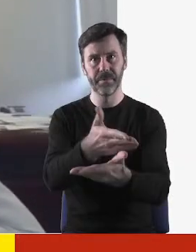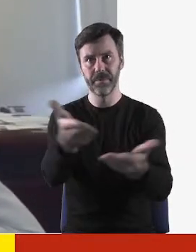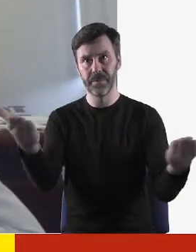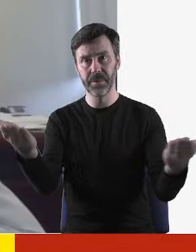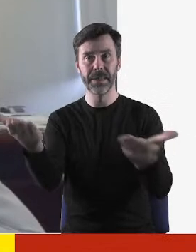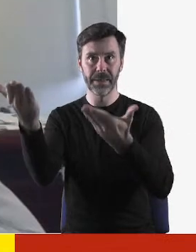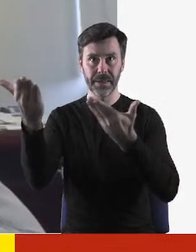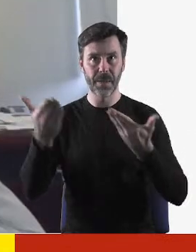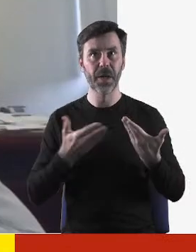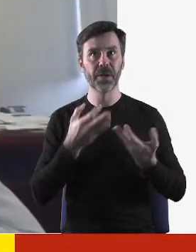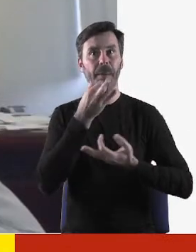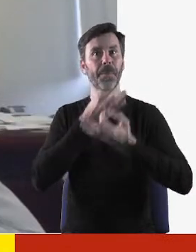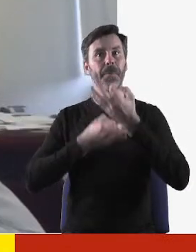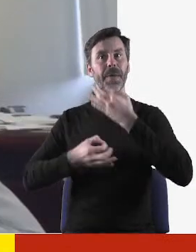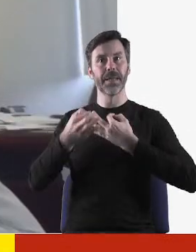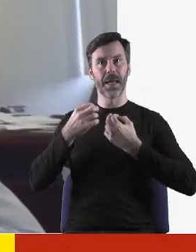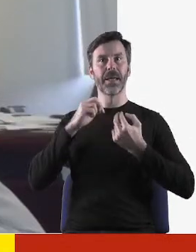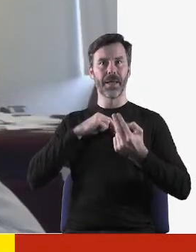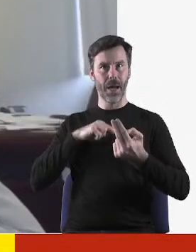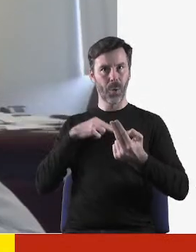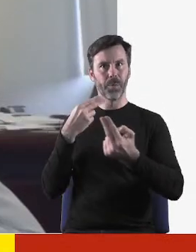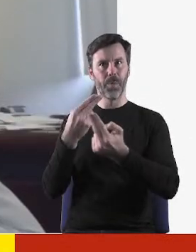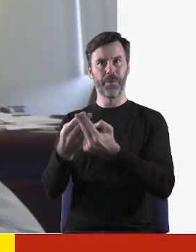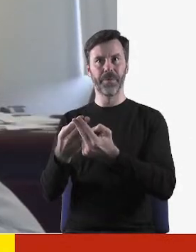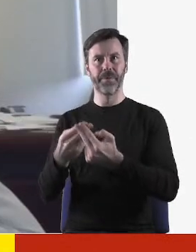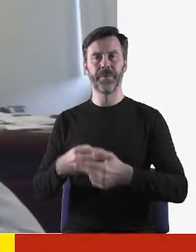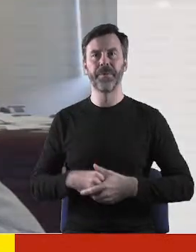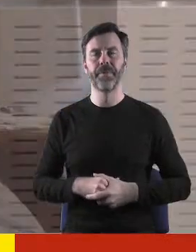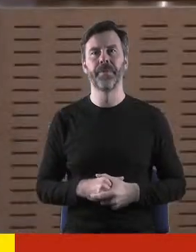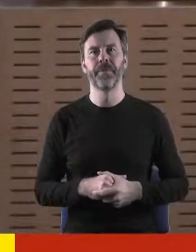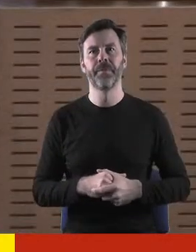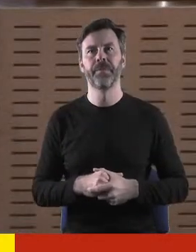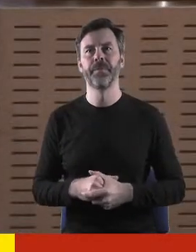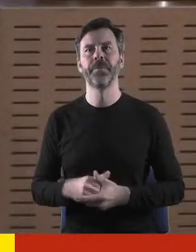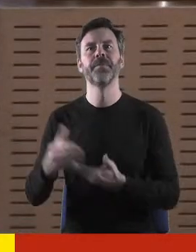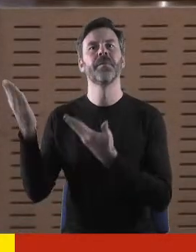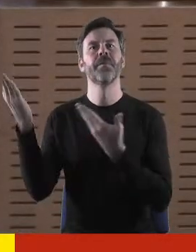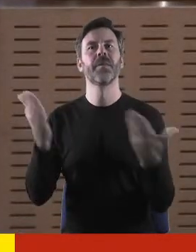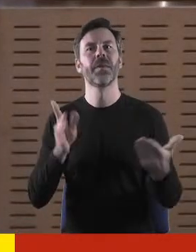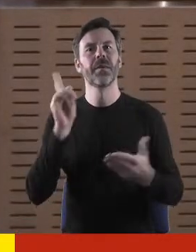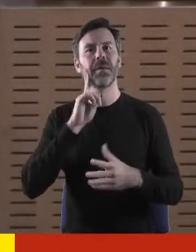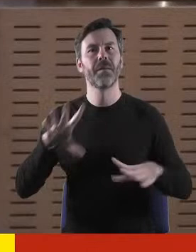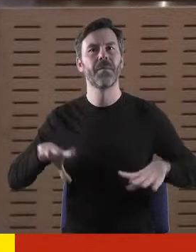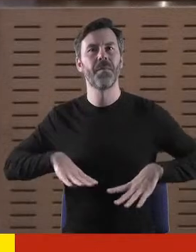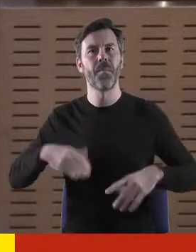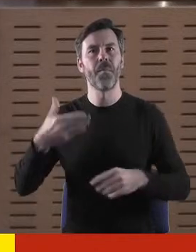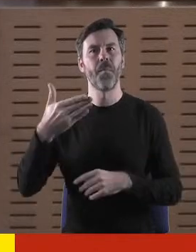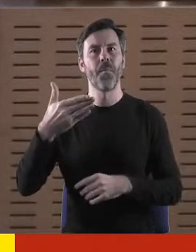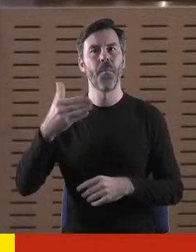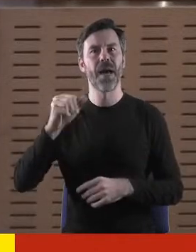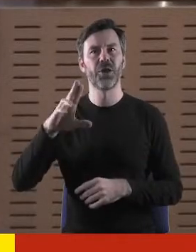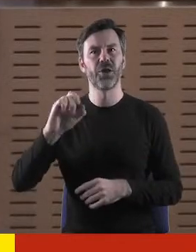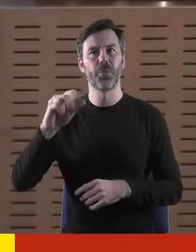oczywiście będziemy odpowiadać. Proszę bardzo, pan radny Marcin Bugajski.